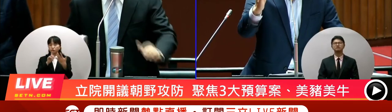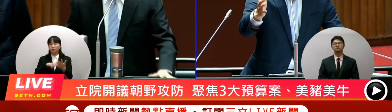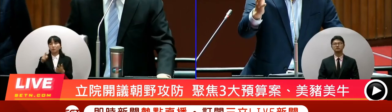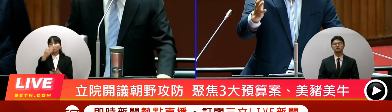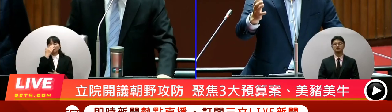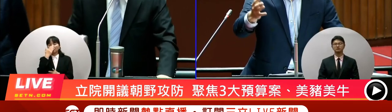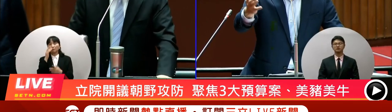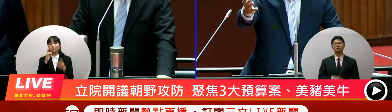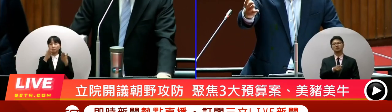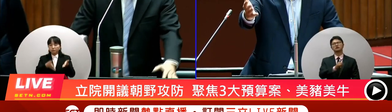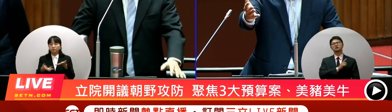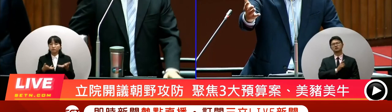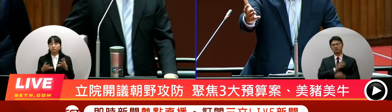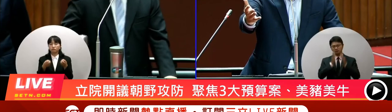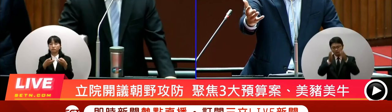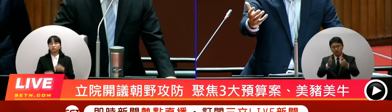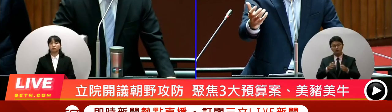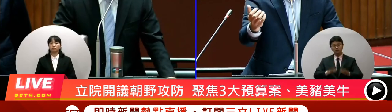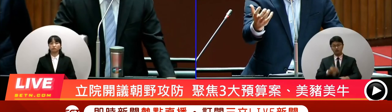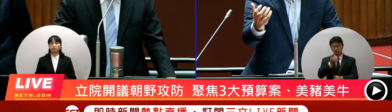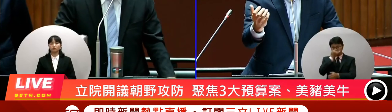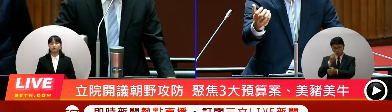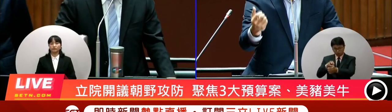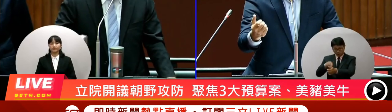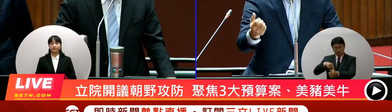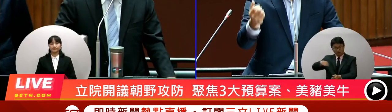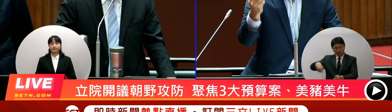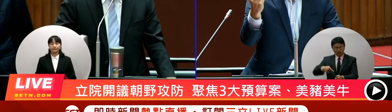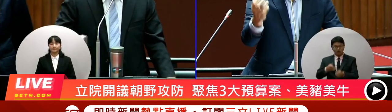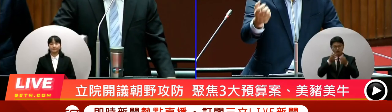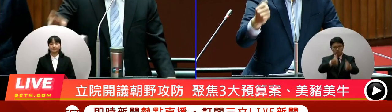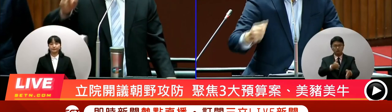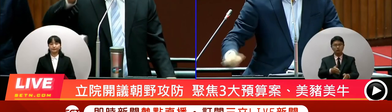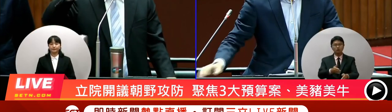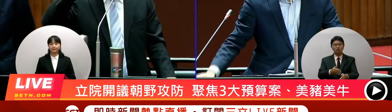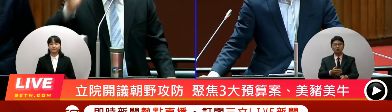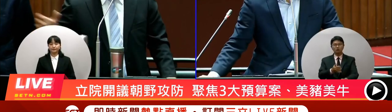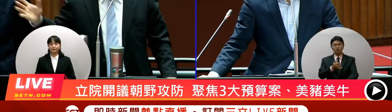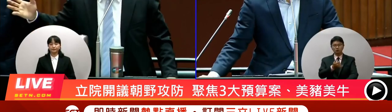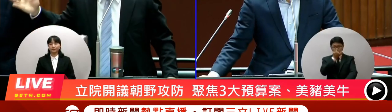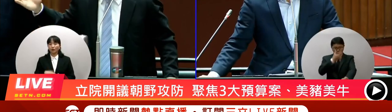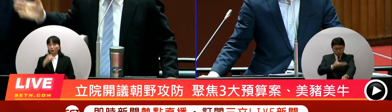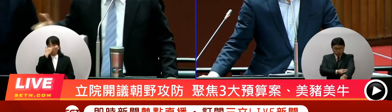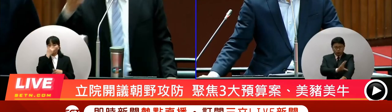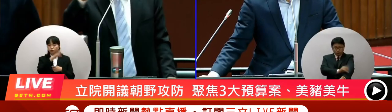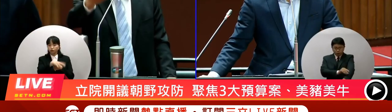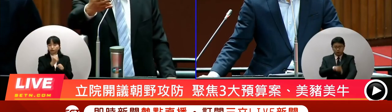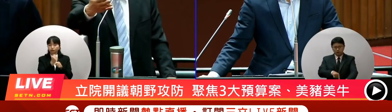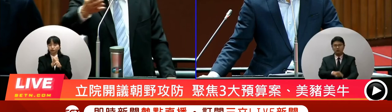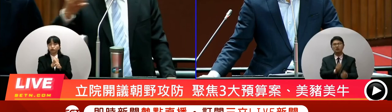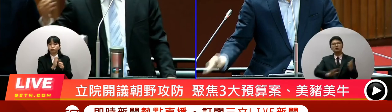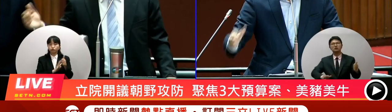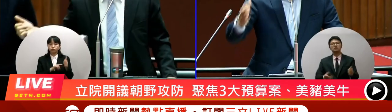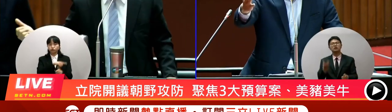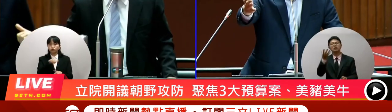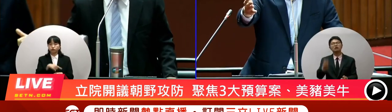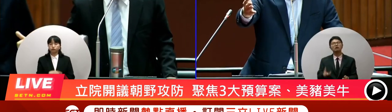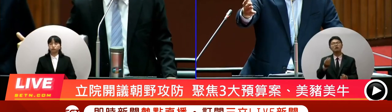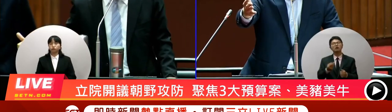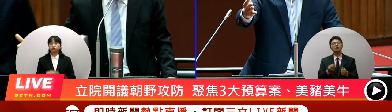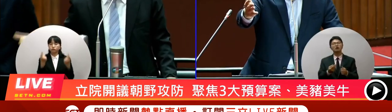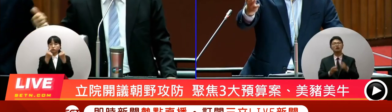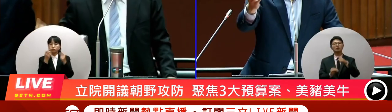长，你不面对啊？我问你，猪农现在他们对于开放瘦肉精猪肉影响多少？ 猪农 你我相信 来多少院长